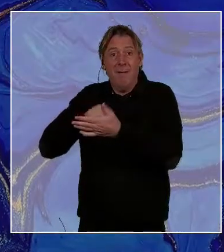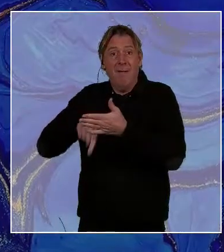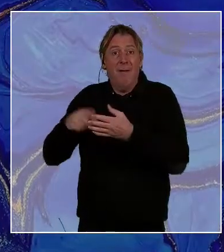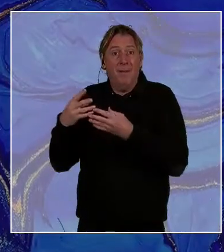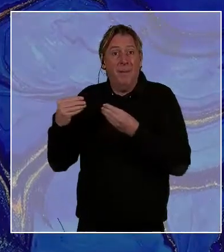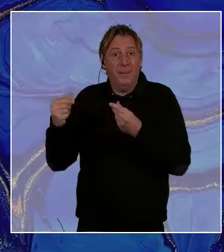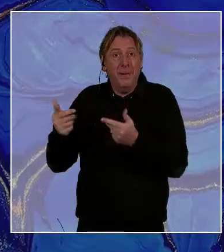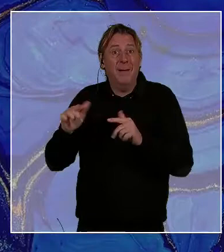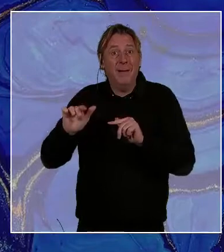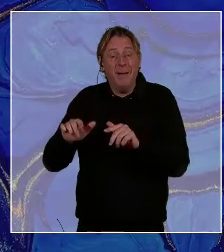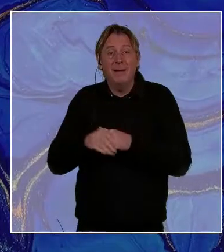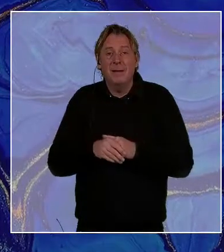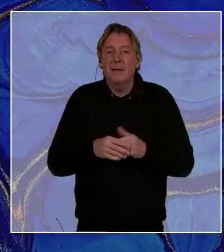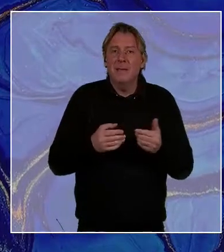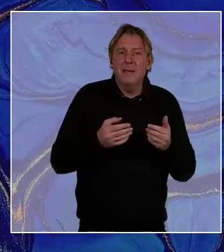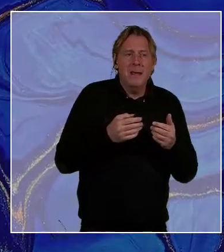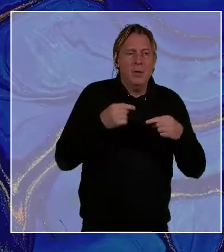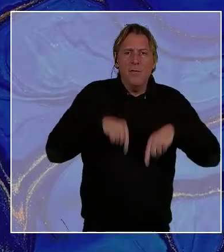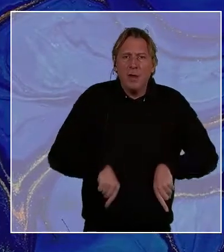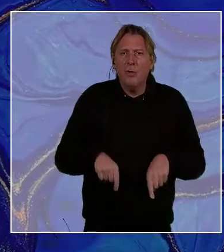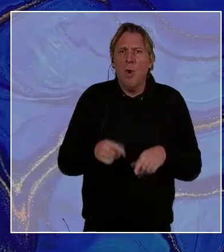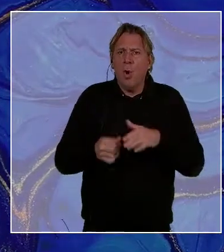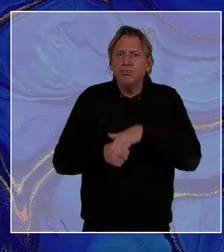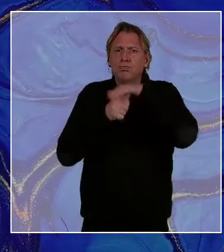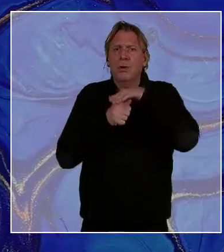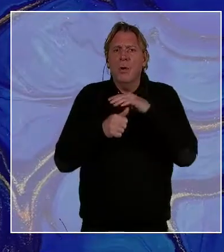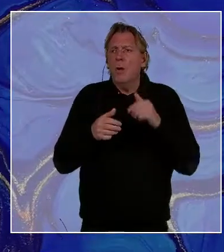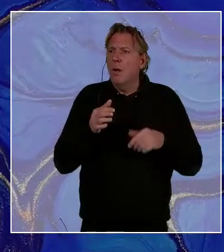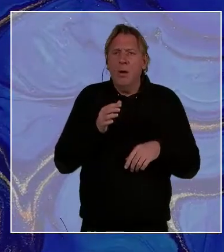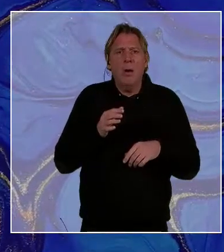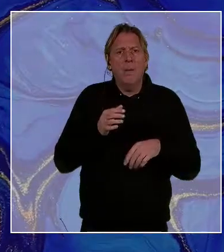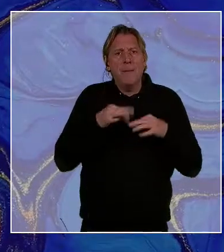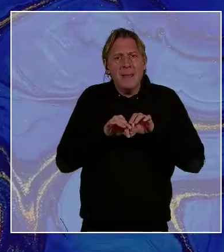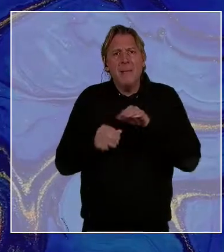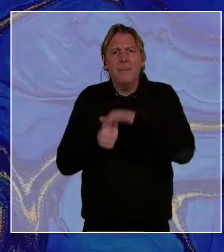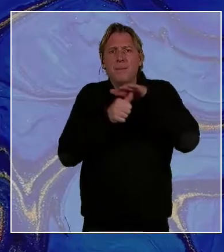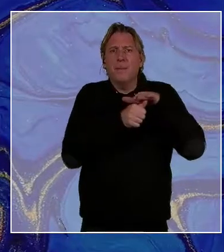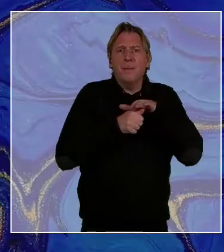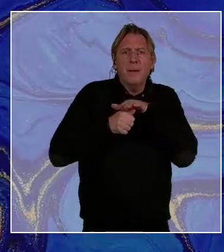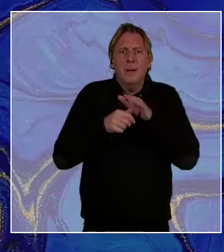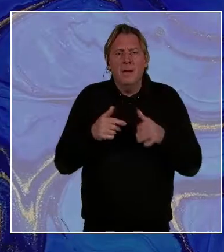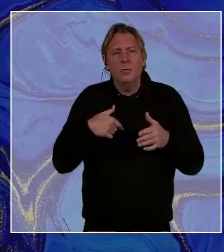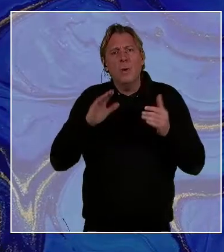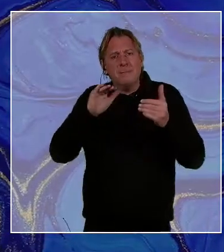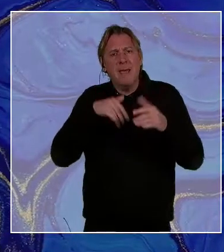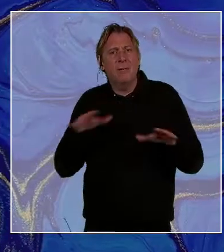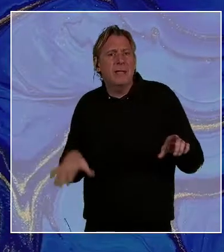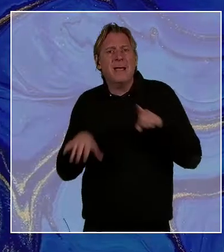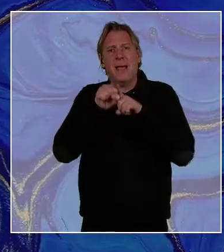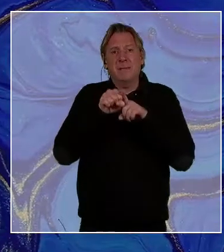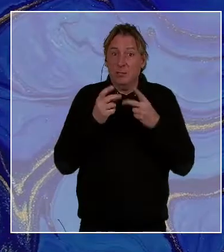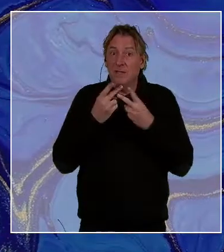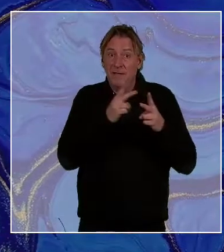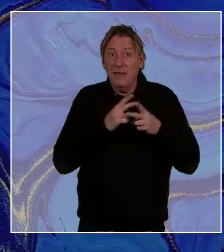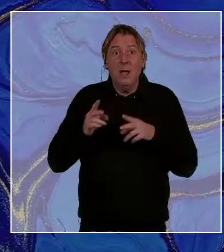les gouvernements nationaux agissent comme il le faut maintenant, eh bien peut-être que nous pourrons rattraper le retard pour atteindre